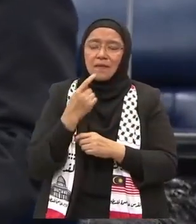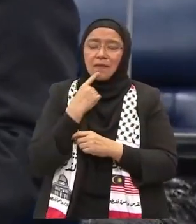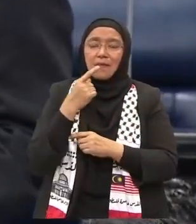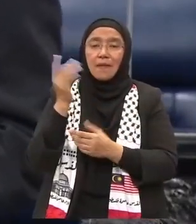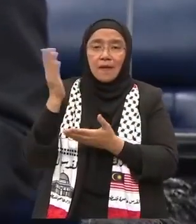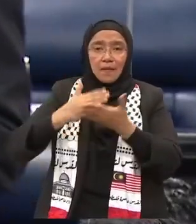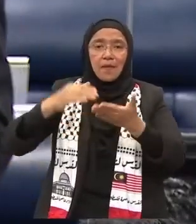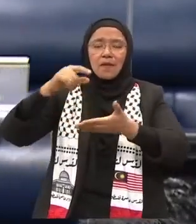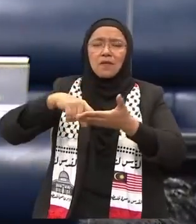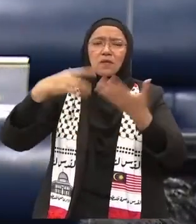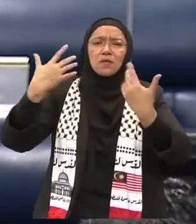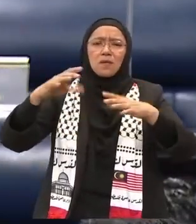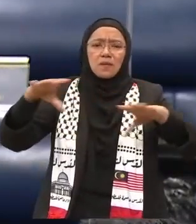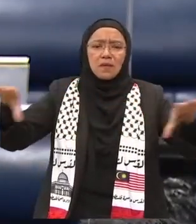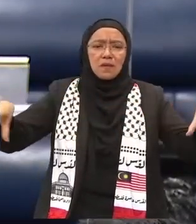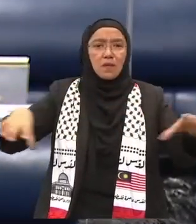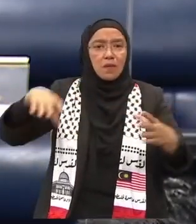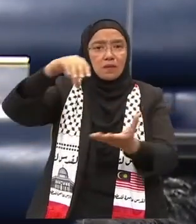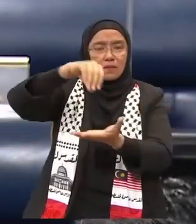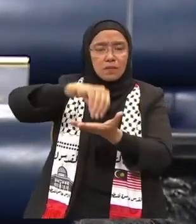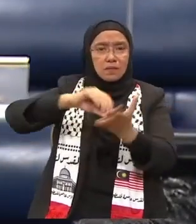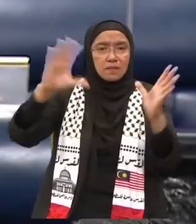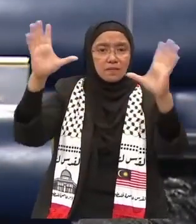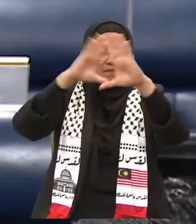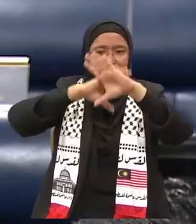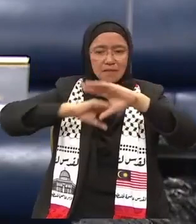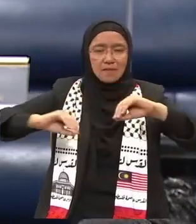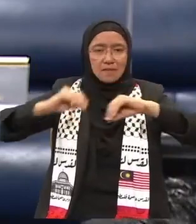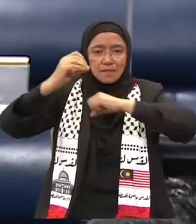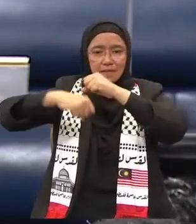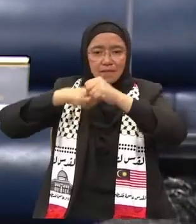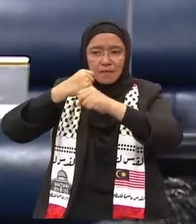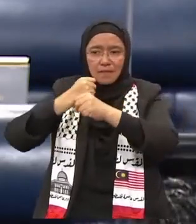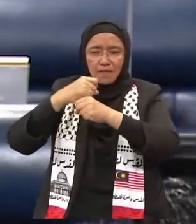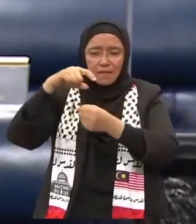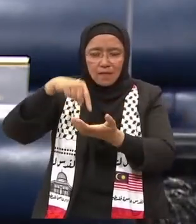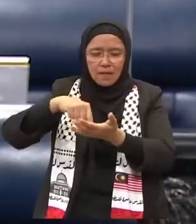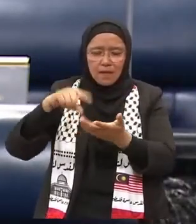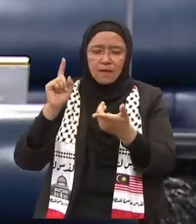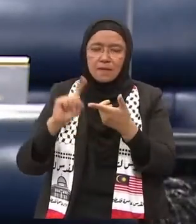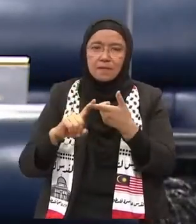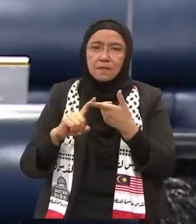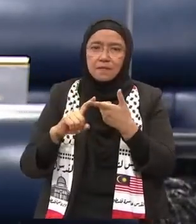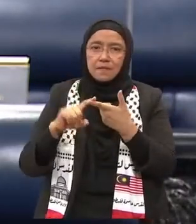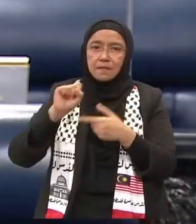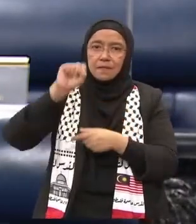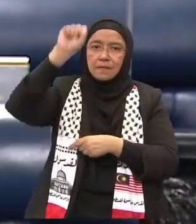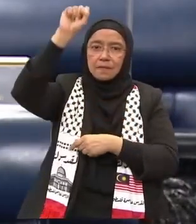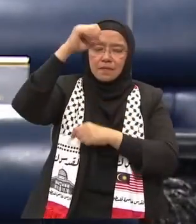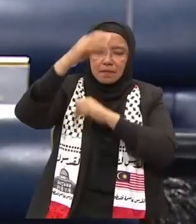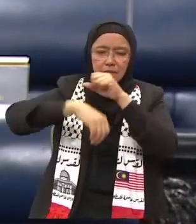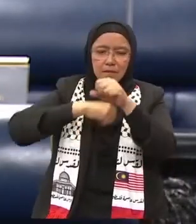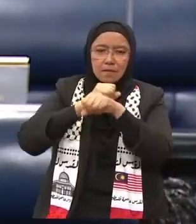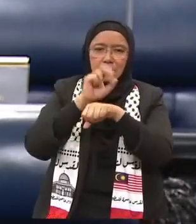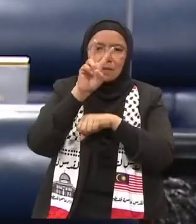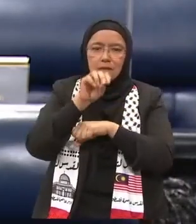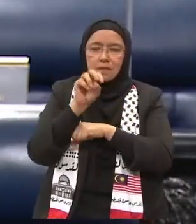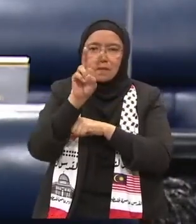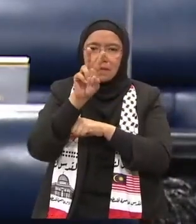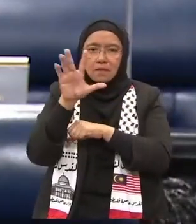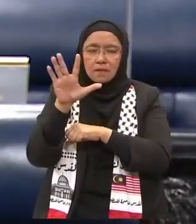berhormatah di saraak tahun ini di tahun 2025 dan di Semenanjung akan